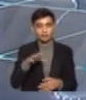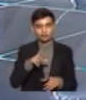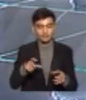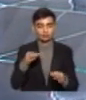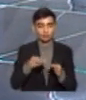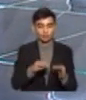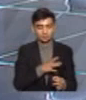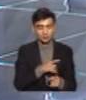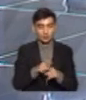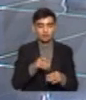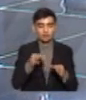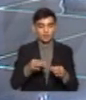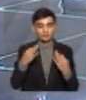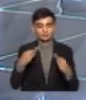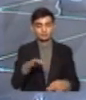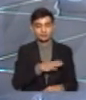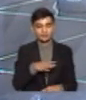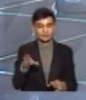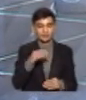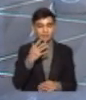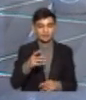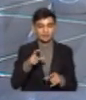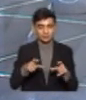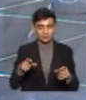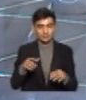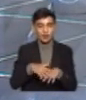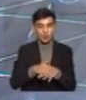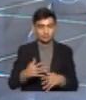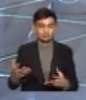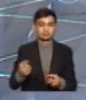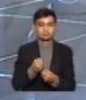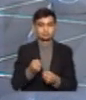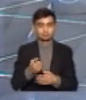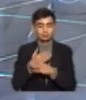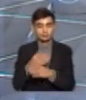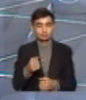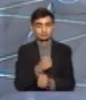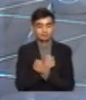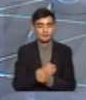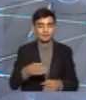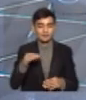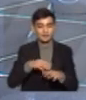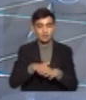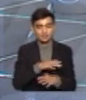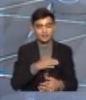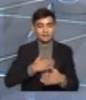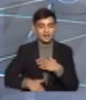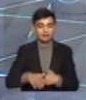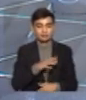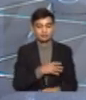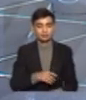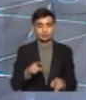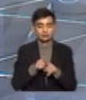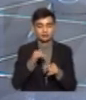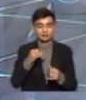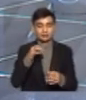сотталды. Сот залынан босатылған азаматтардың аяғын халық жерге тигізбей көтеріп, қаумалап, құшақтарын алып, қуаныштарын білдіріп жатты.